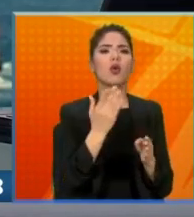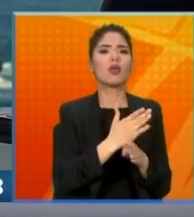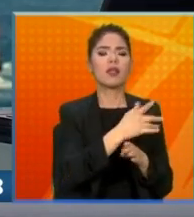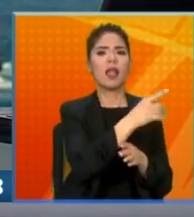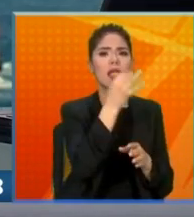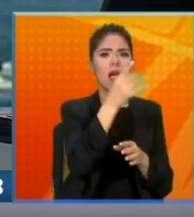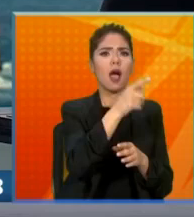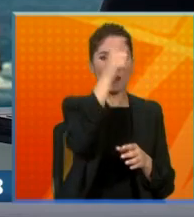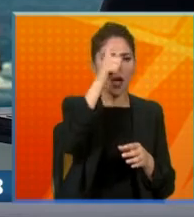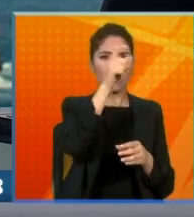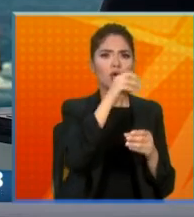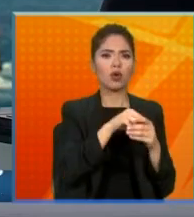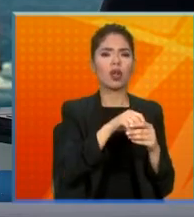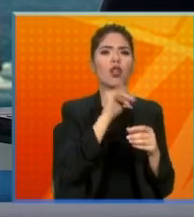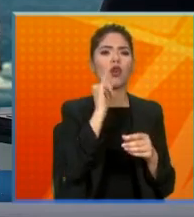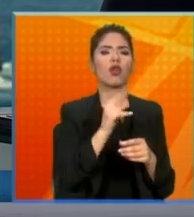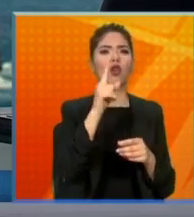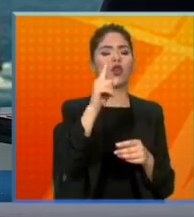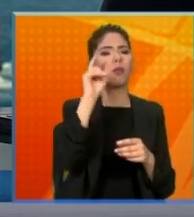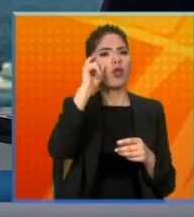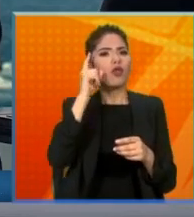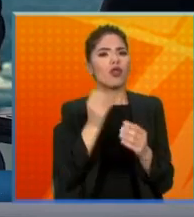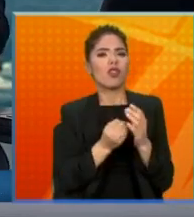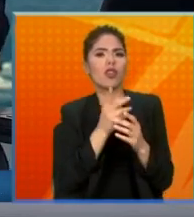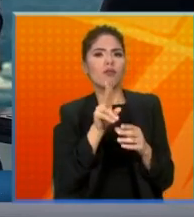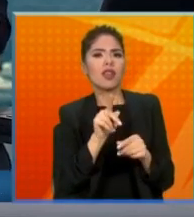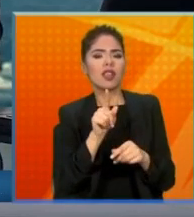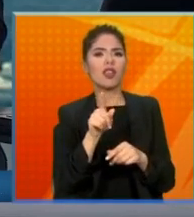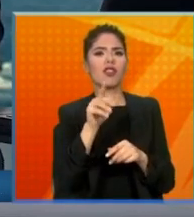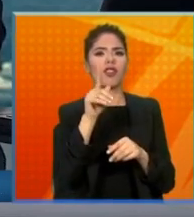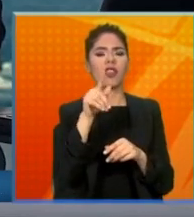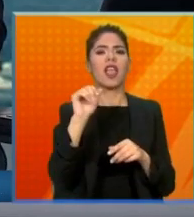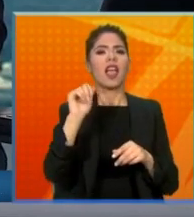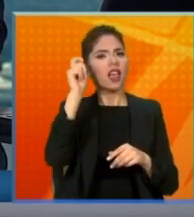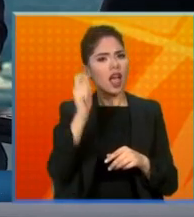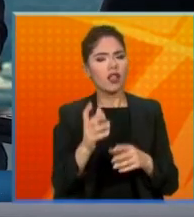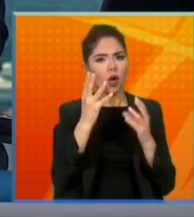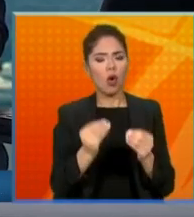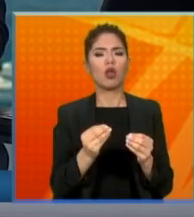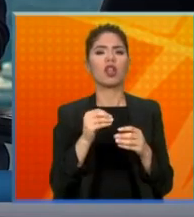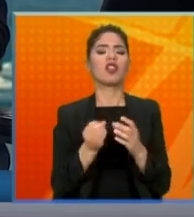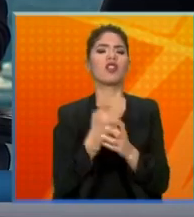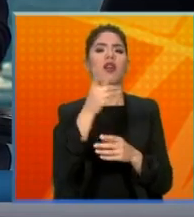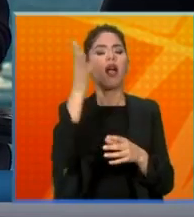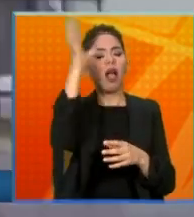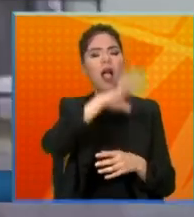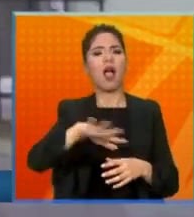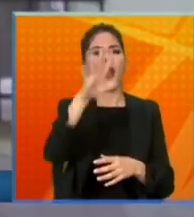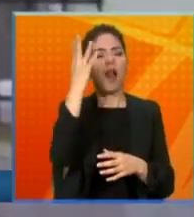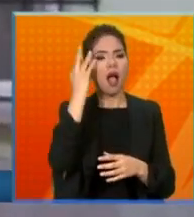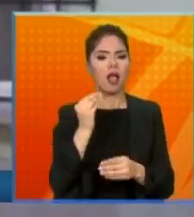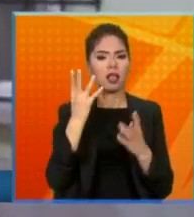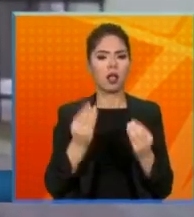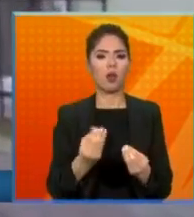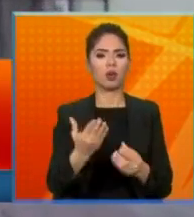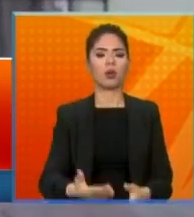hakkında kötü bir algı oluşturma çabasından öte bir değer taşımadığı gerçekler ortaya çıkınca anlaşıldı.